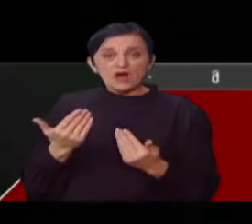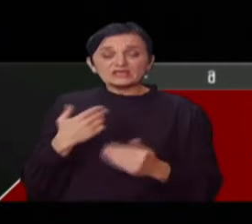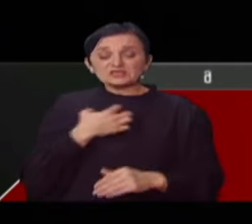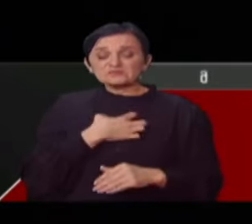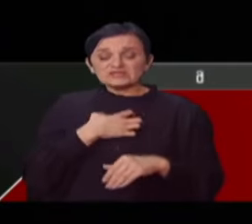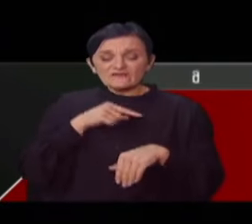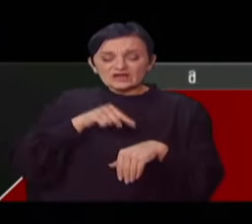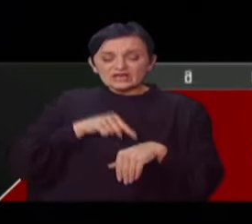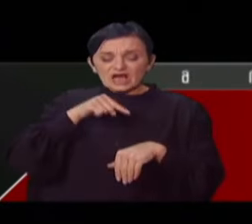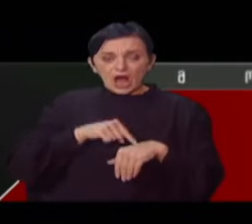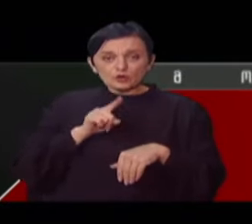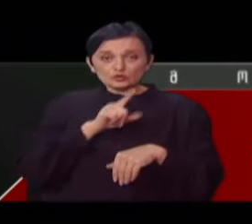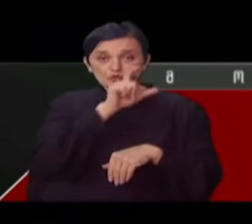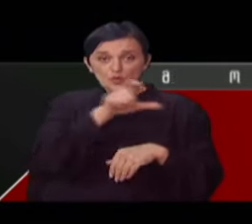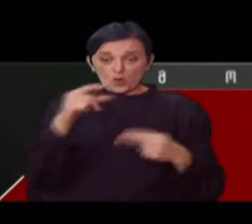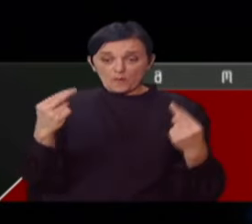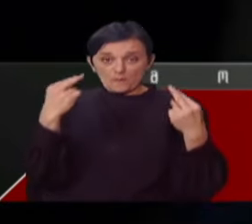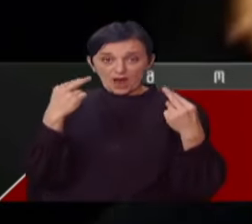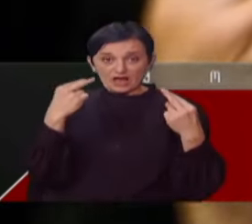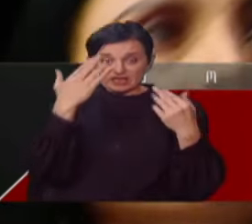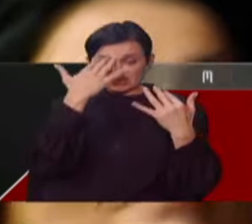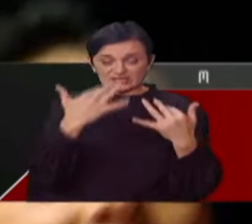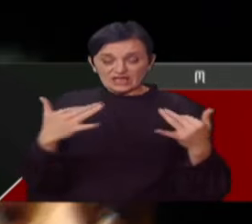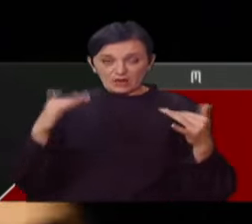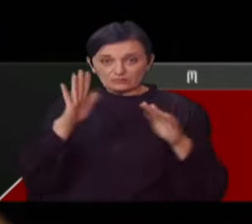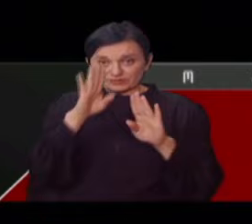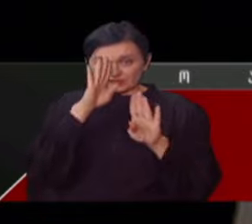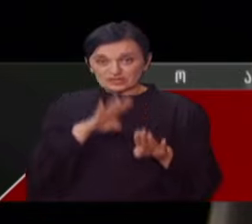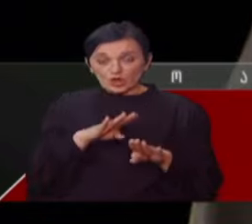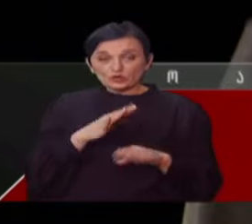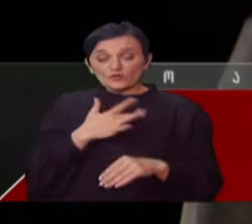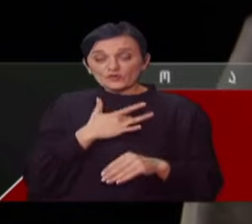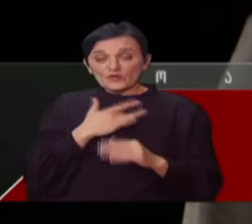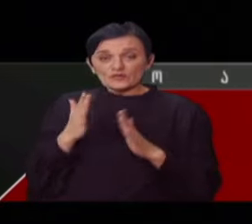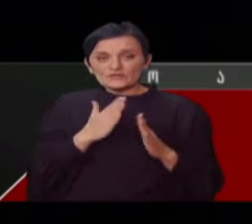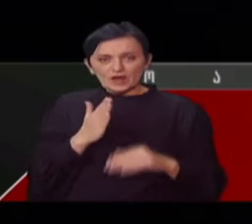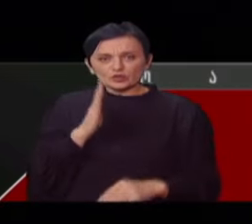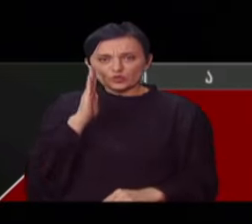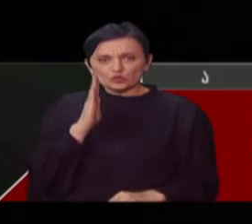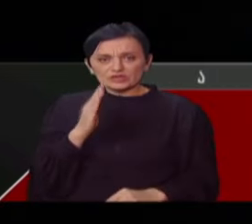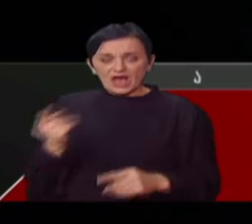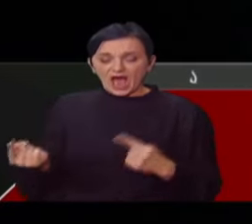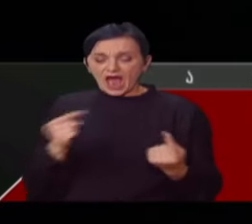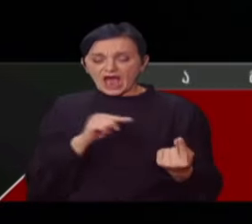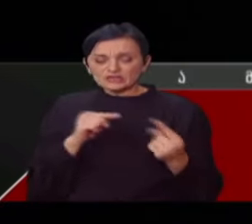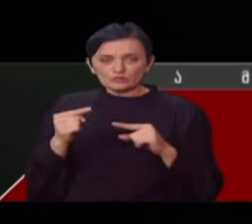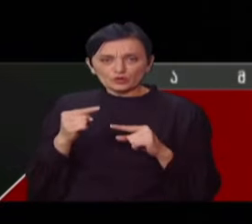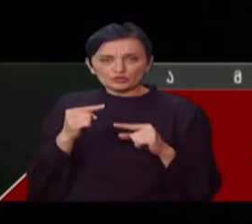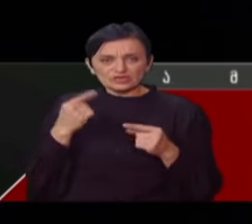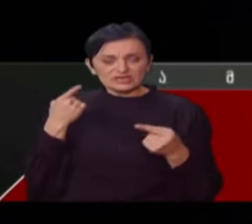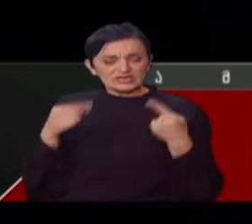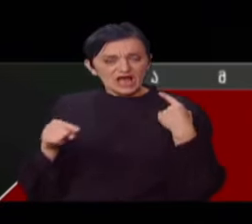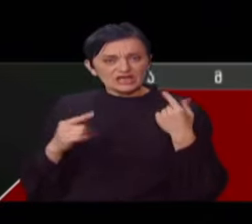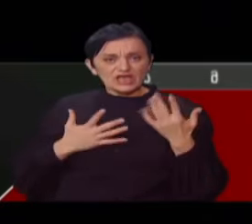ის განწყობა, რომელიც მაყურებელი დარბას დატოვებს და როგორც თავად ვარაუდობენ, ეს იქნება ერთმანეთისგან სრულიად